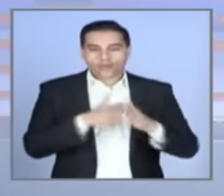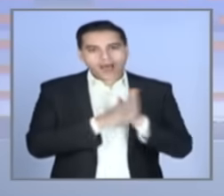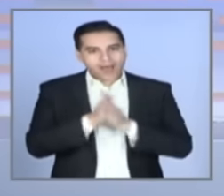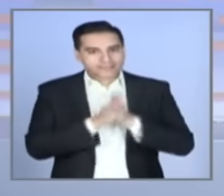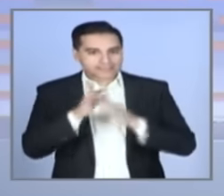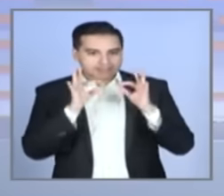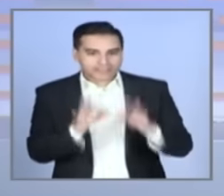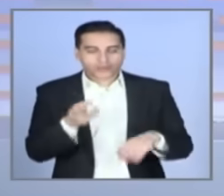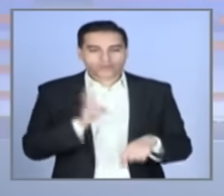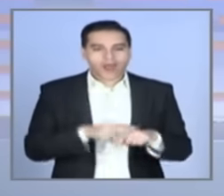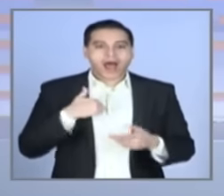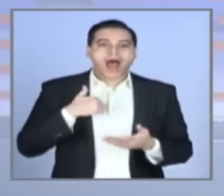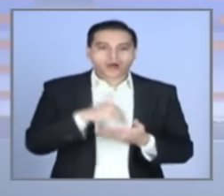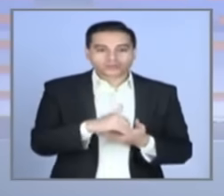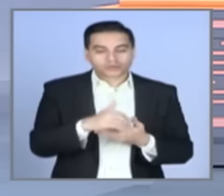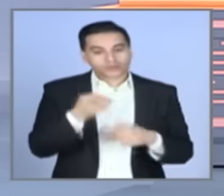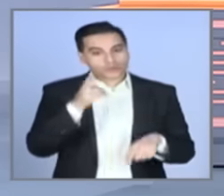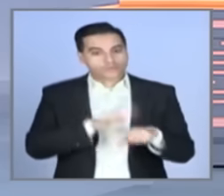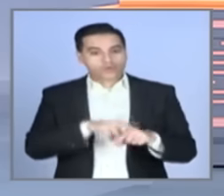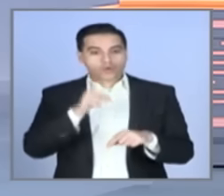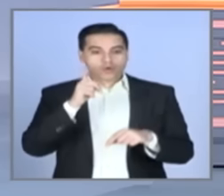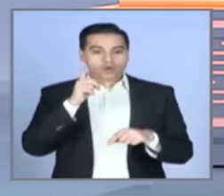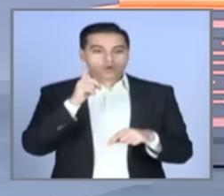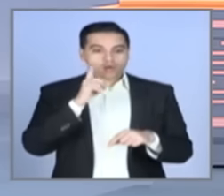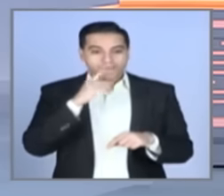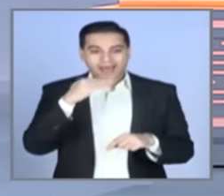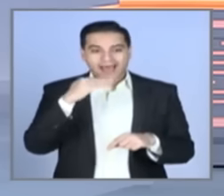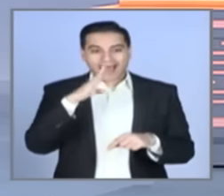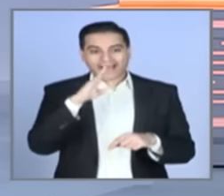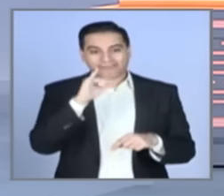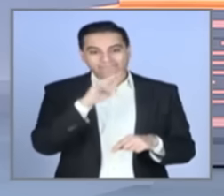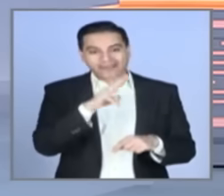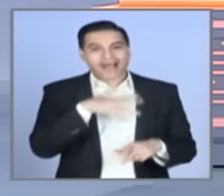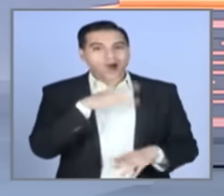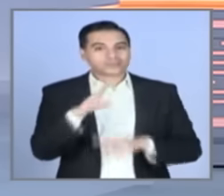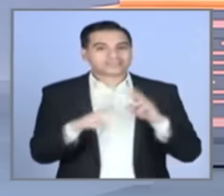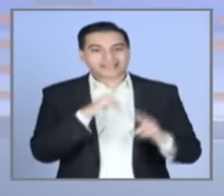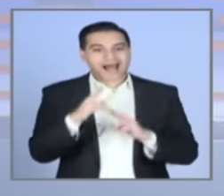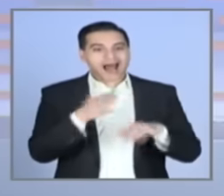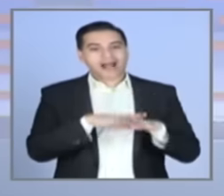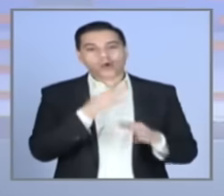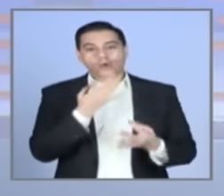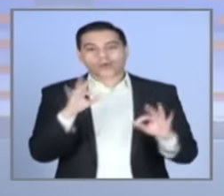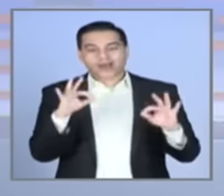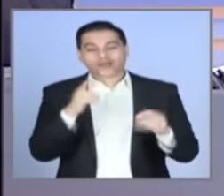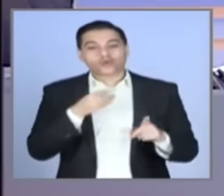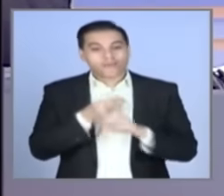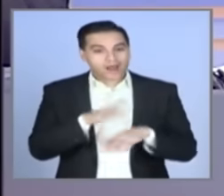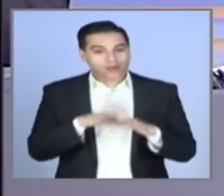متحمسة. كنت عايزة اجي. ومدام حكمة كمان عايزة تجاوب على كل الأسئلة، لما نشوف هتعمل إيه النهاردة. إن شاء الله. بتحب